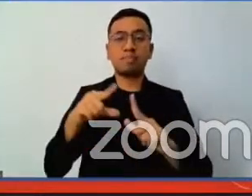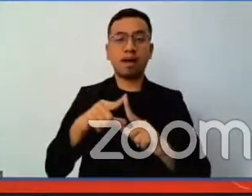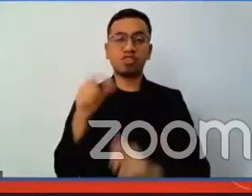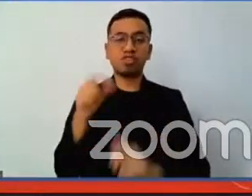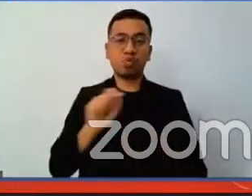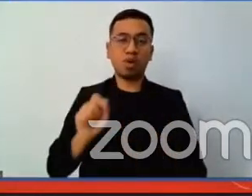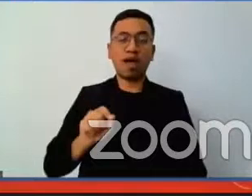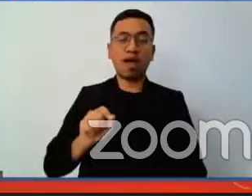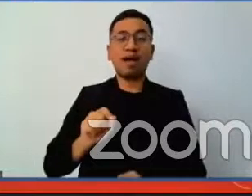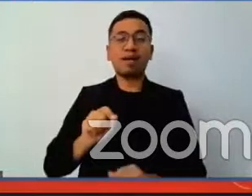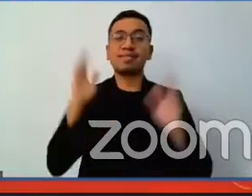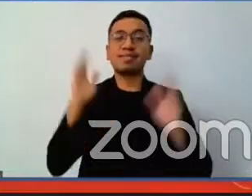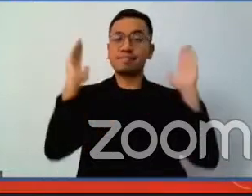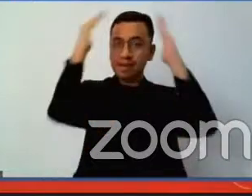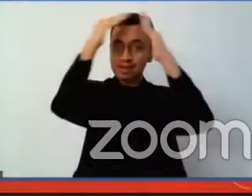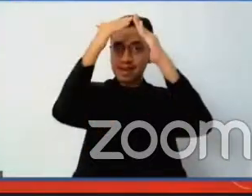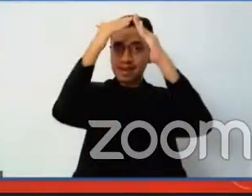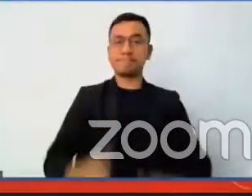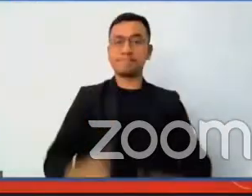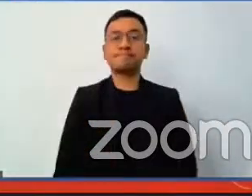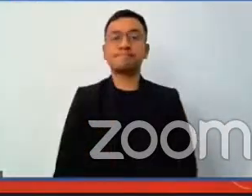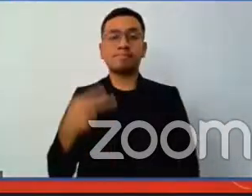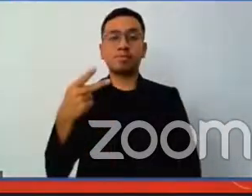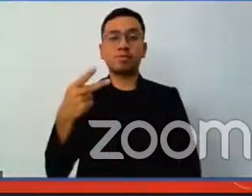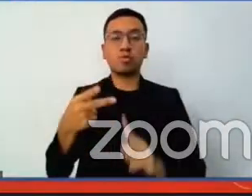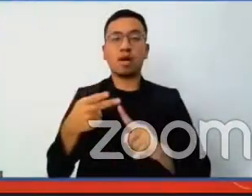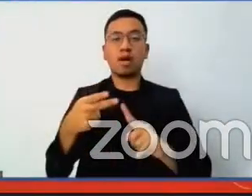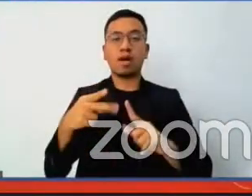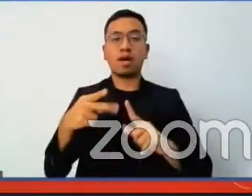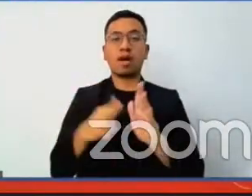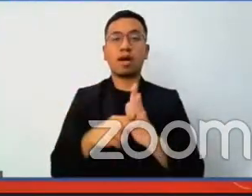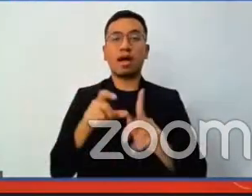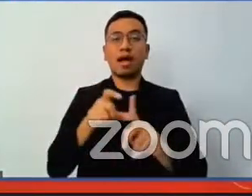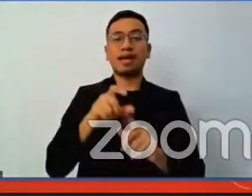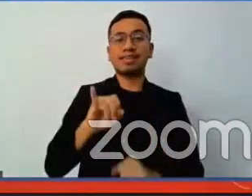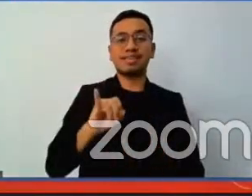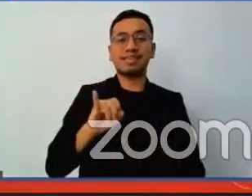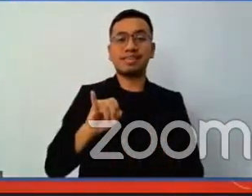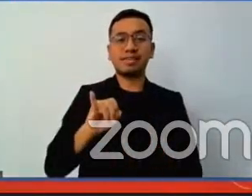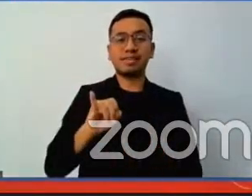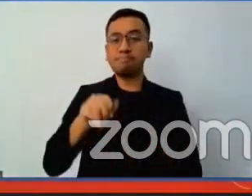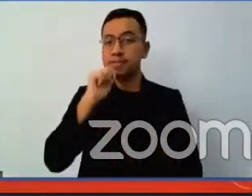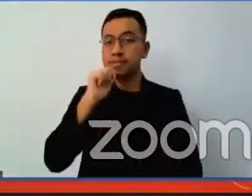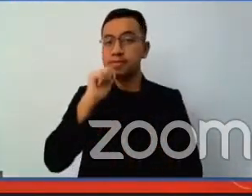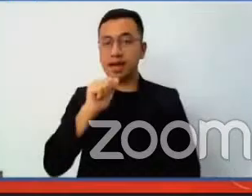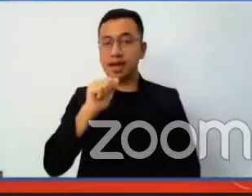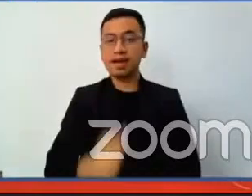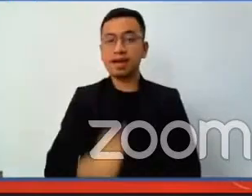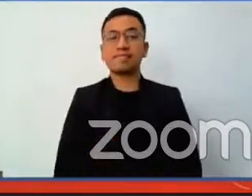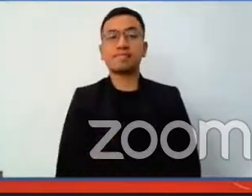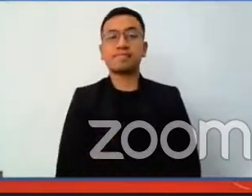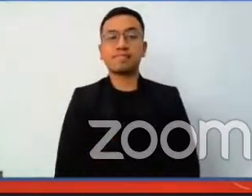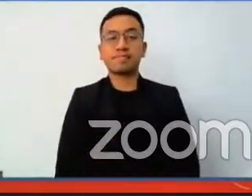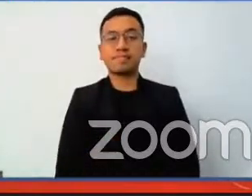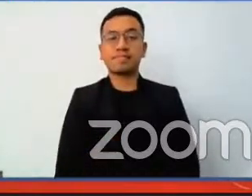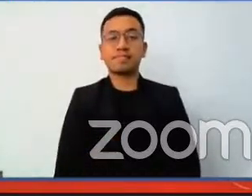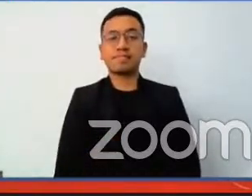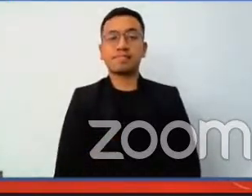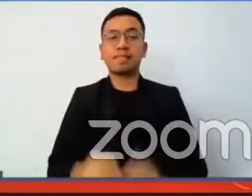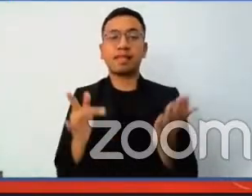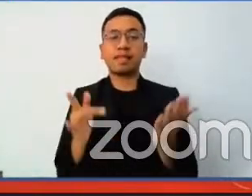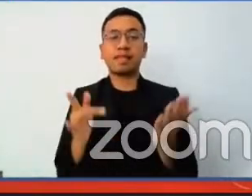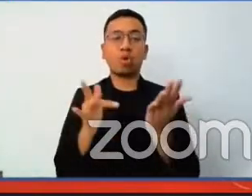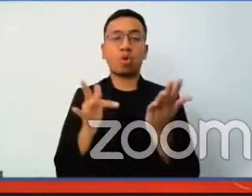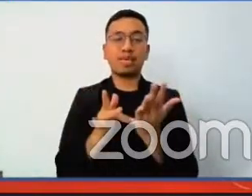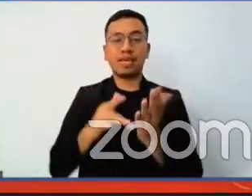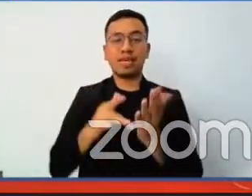Makassar. Yang kedua Bapak Andi Sulistiono Eskom. Beliau adalah pengembang teknologi pembelajaran ahli